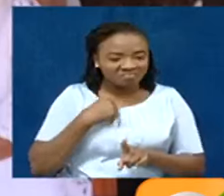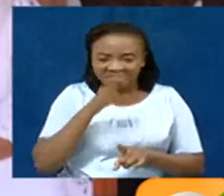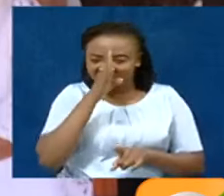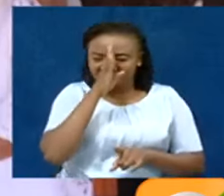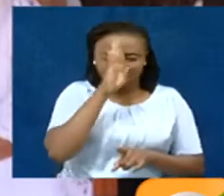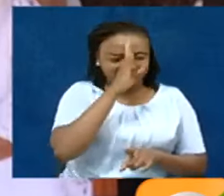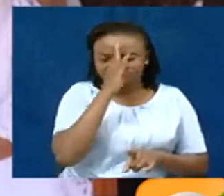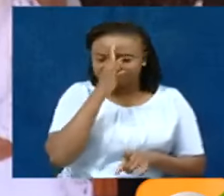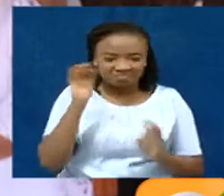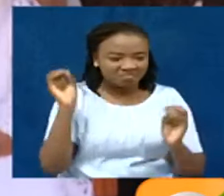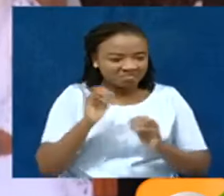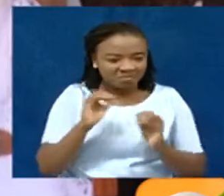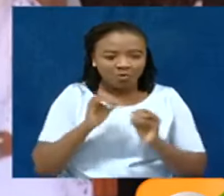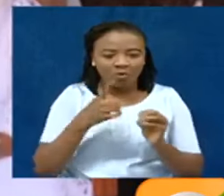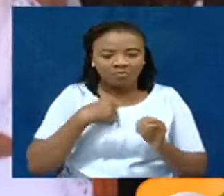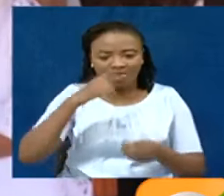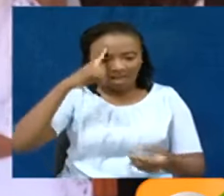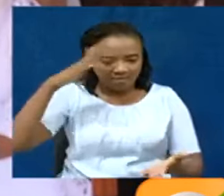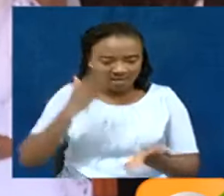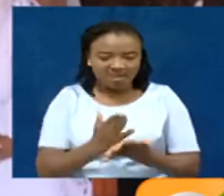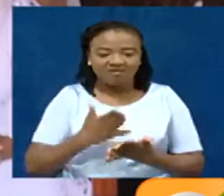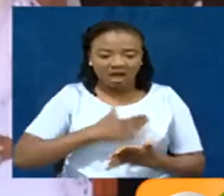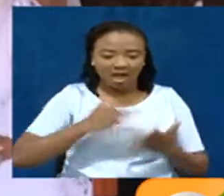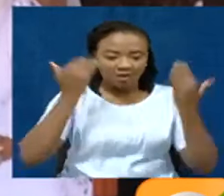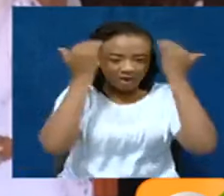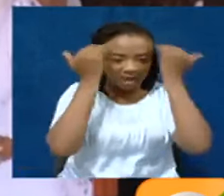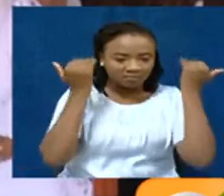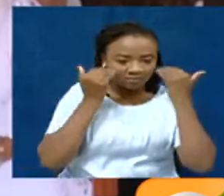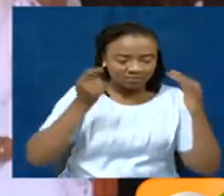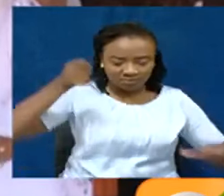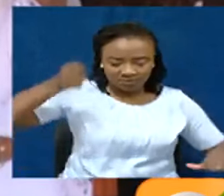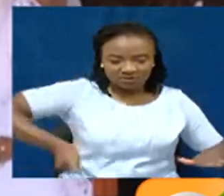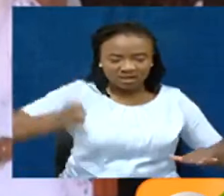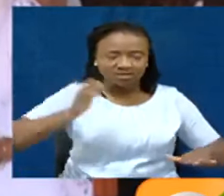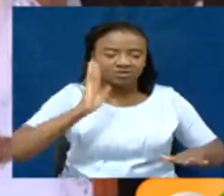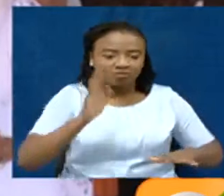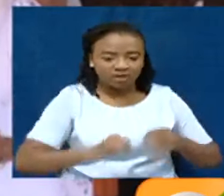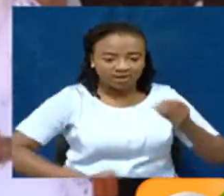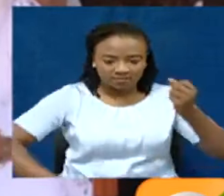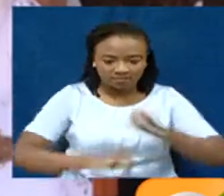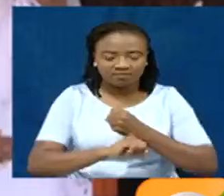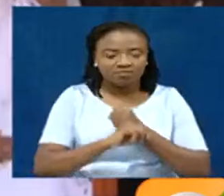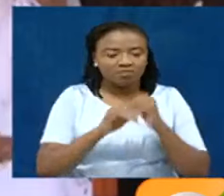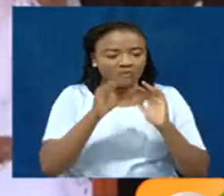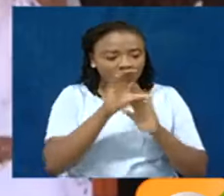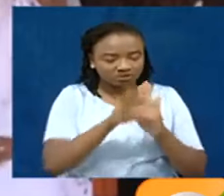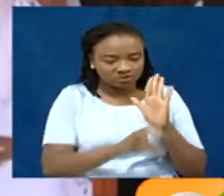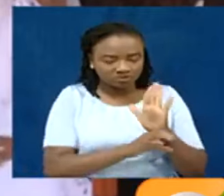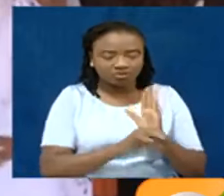will protect and uphold the constitution, the rule of law,